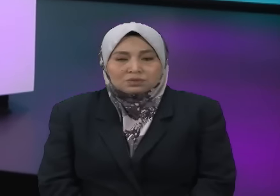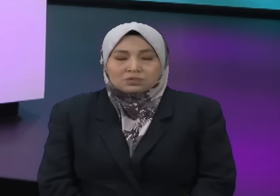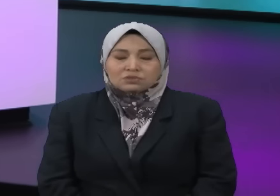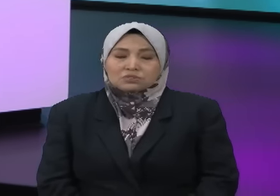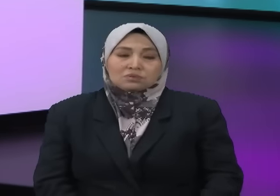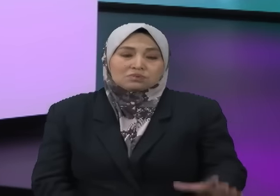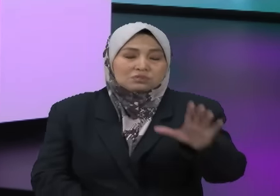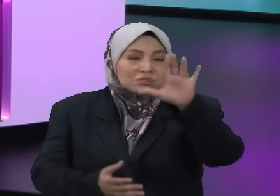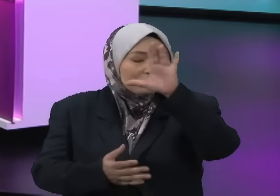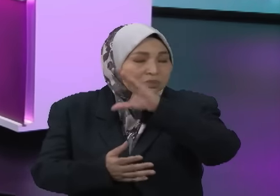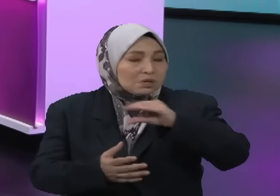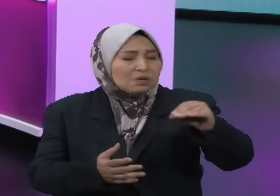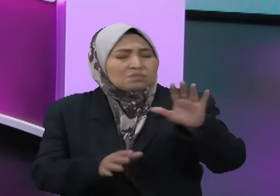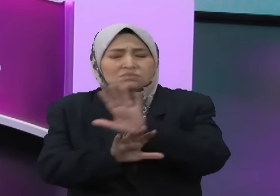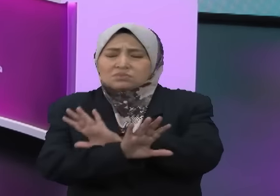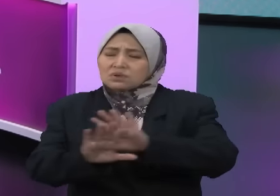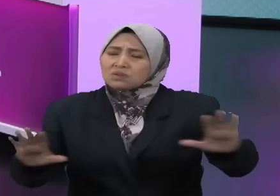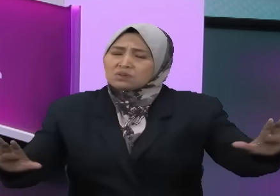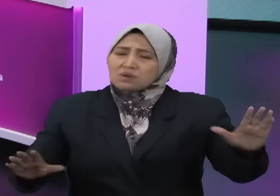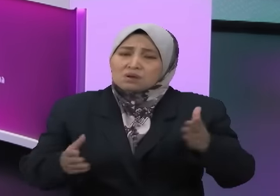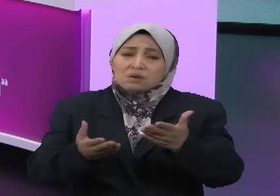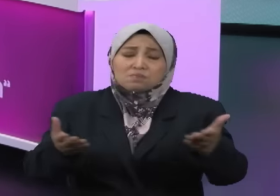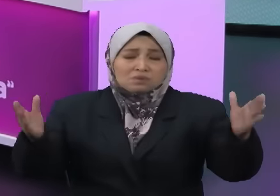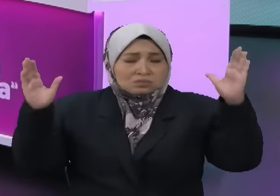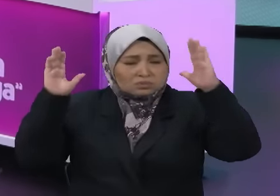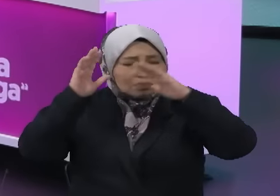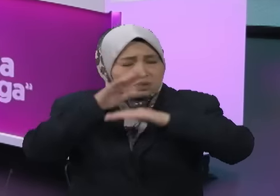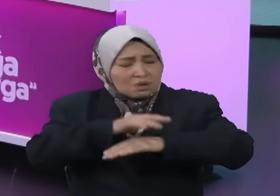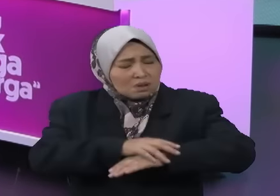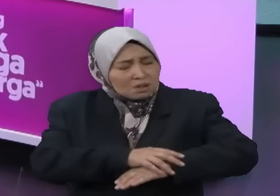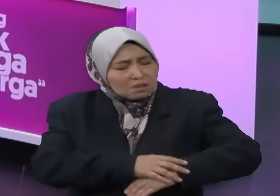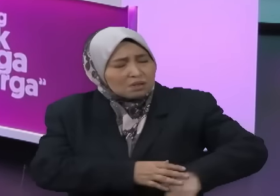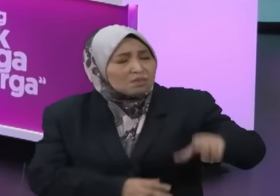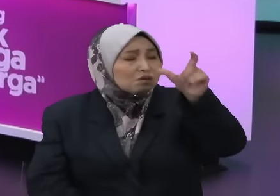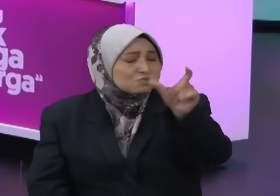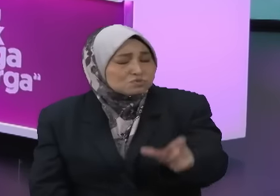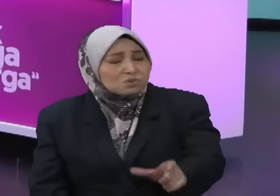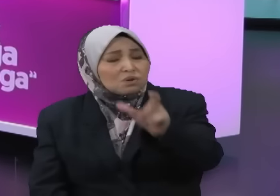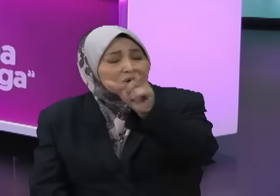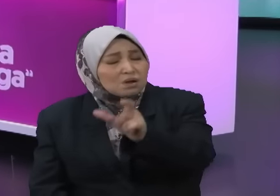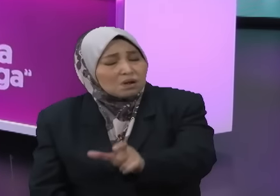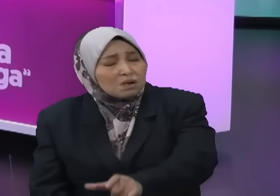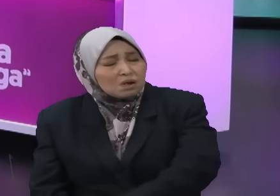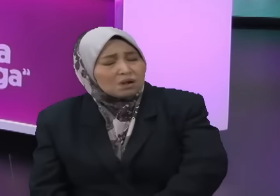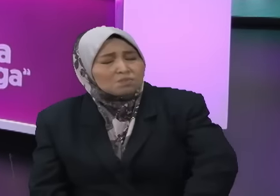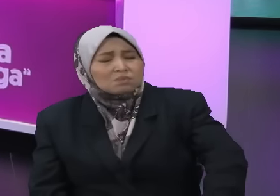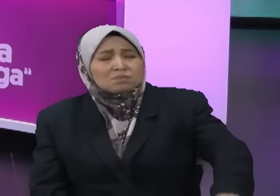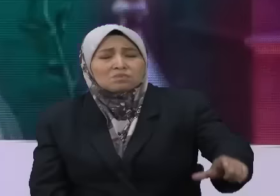wala tusolli Al ahadim